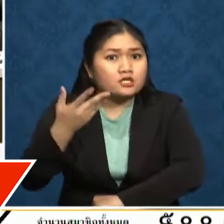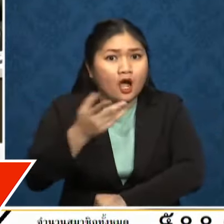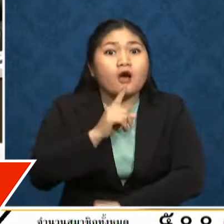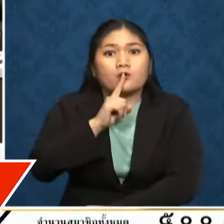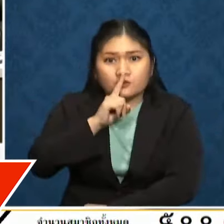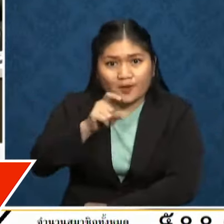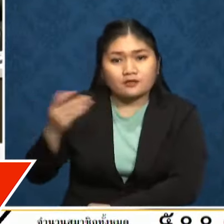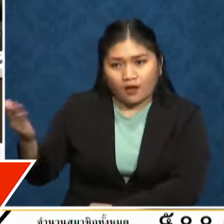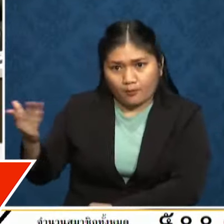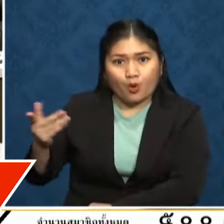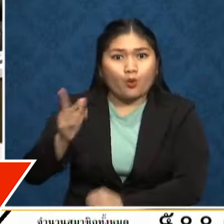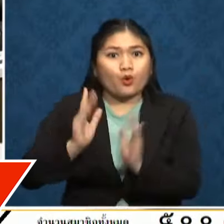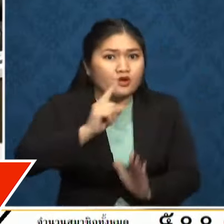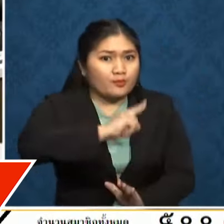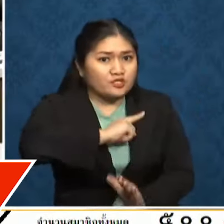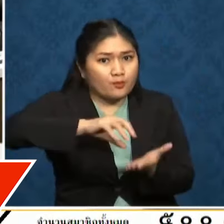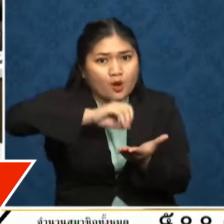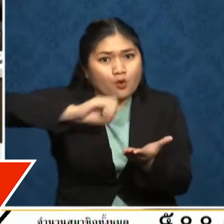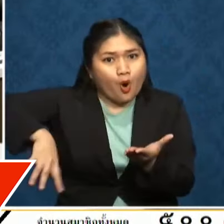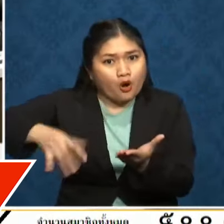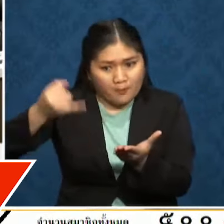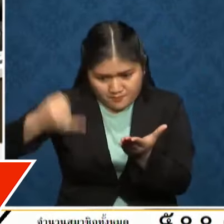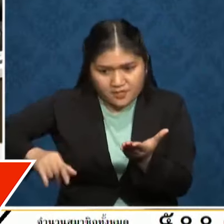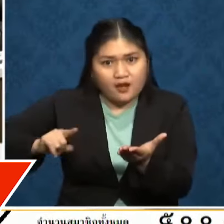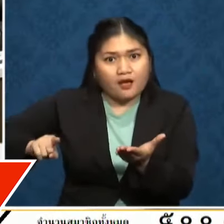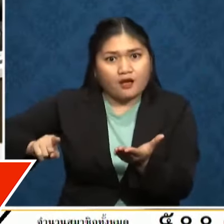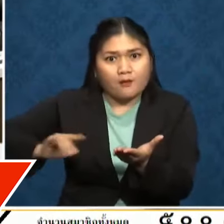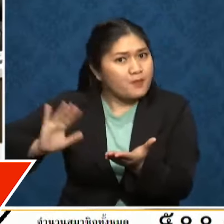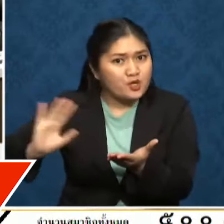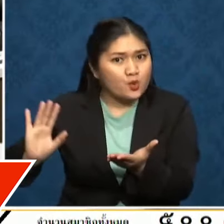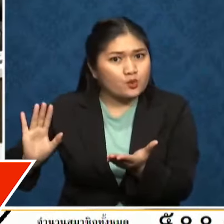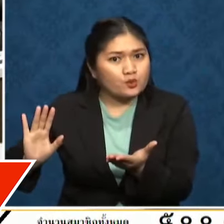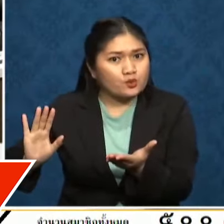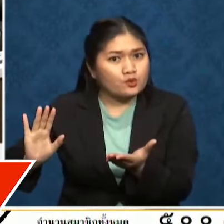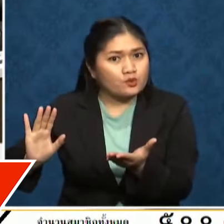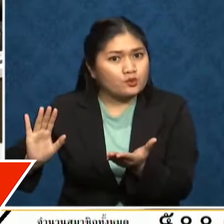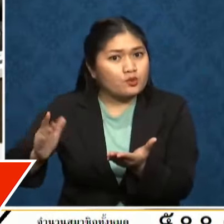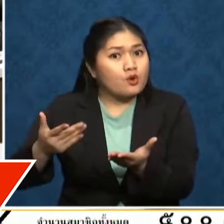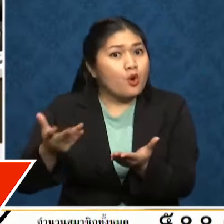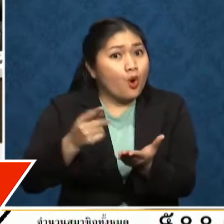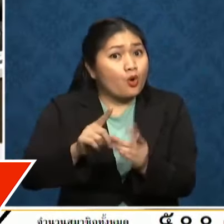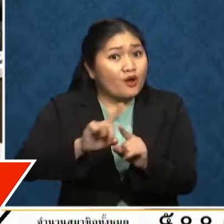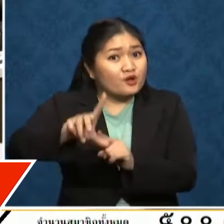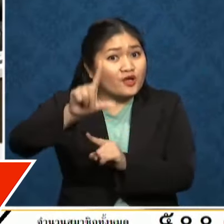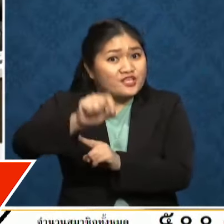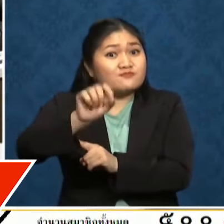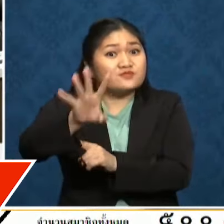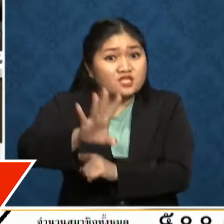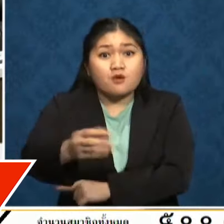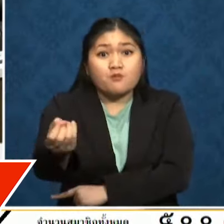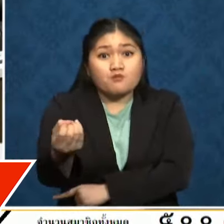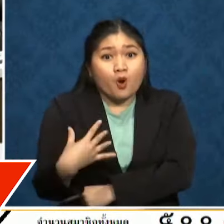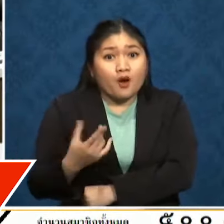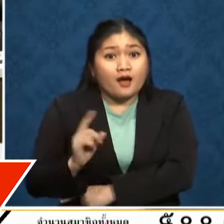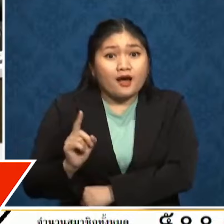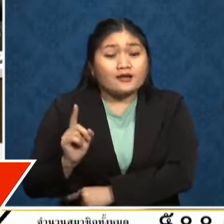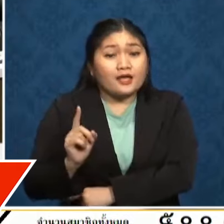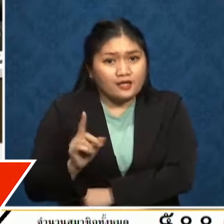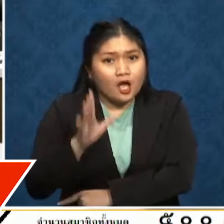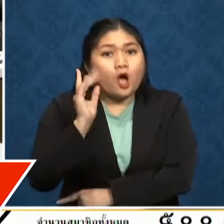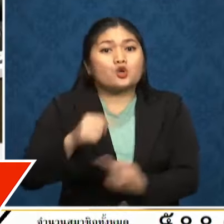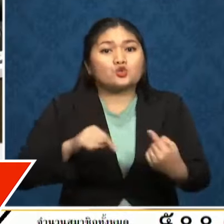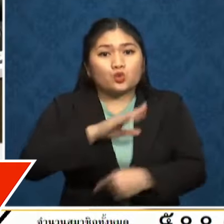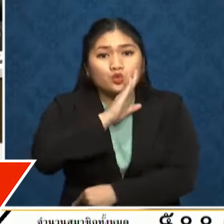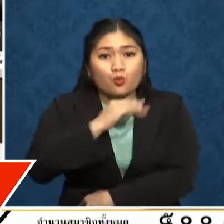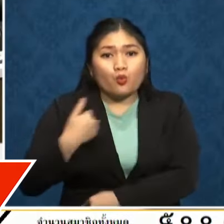thôiâl ichosofingพัดข้อ 124 บอกว่ากราด